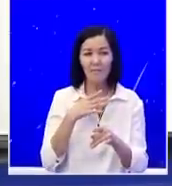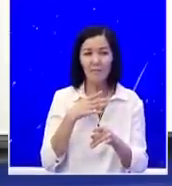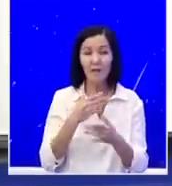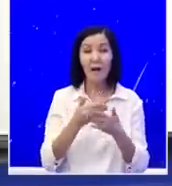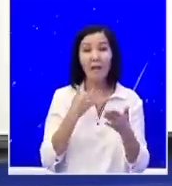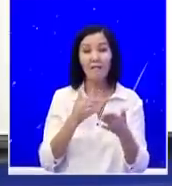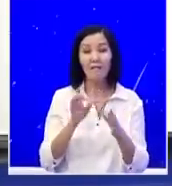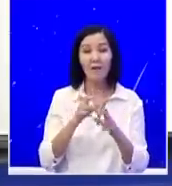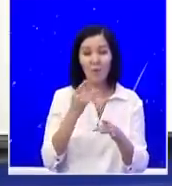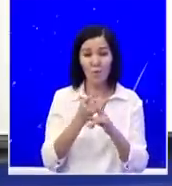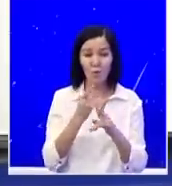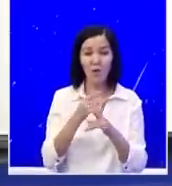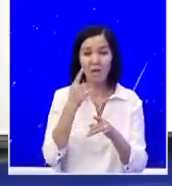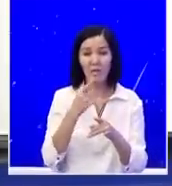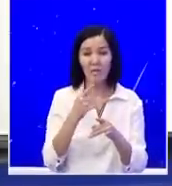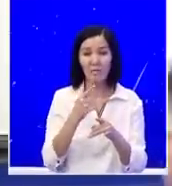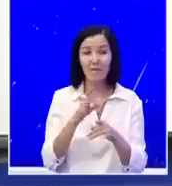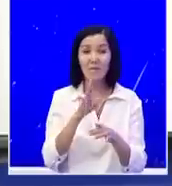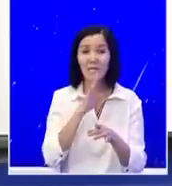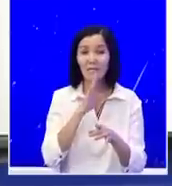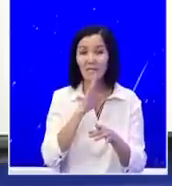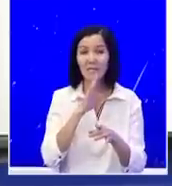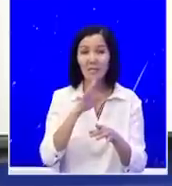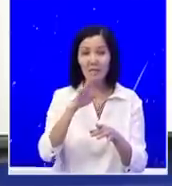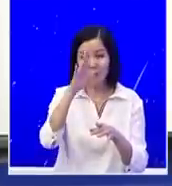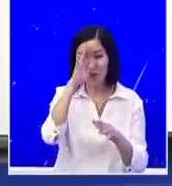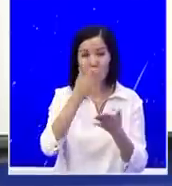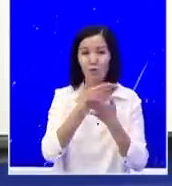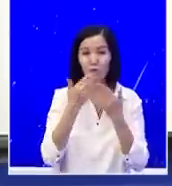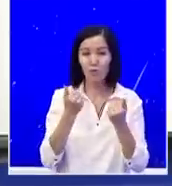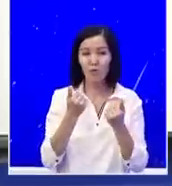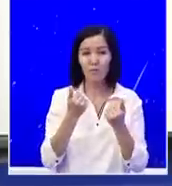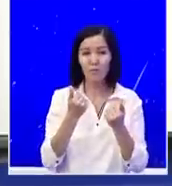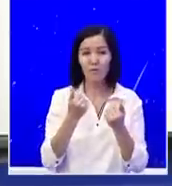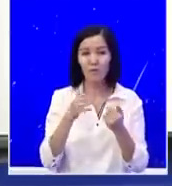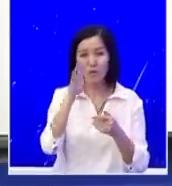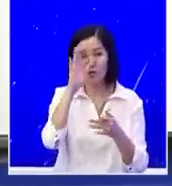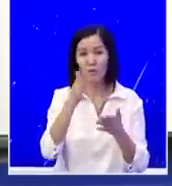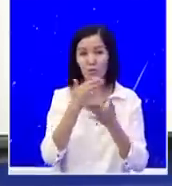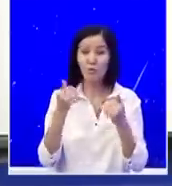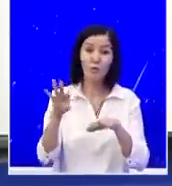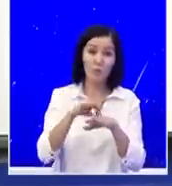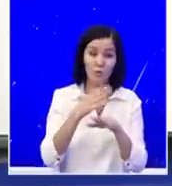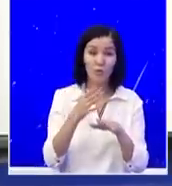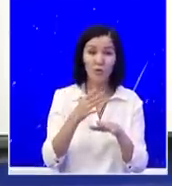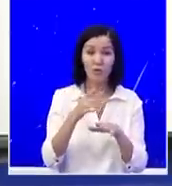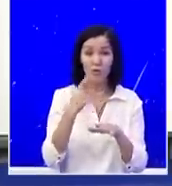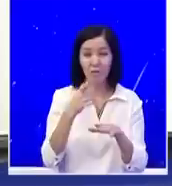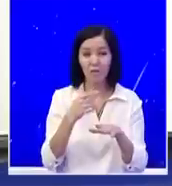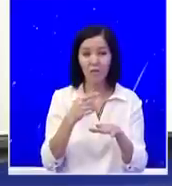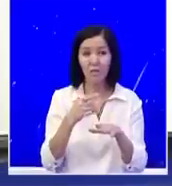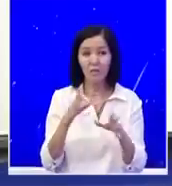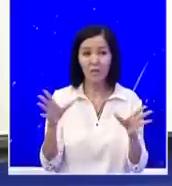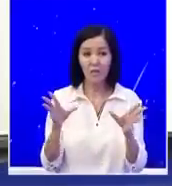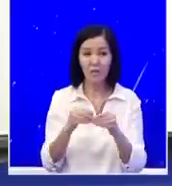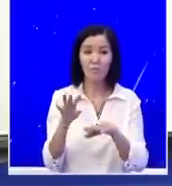алдында өтірік айтыппын. Осылай ол қыздың жігіті жоқ екен деп. Сонымен енді онда жігіті жоқ болса үйлен деп. Сонымен жұп болып